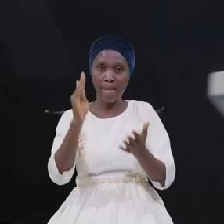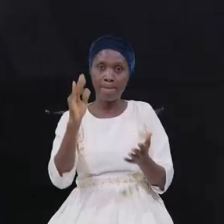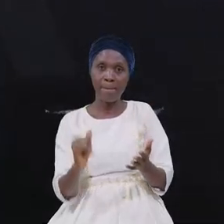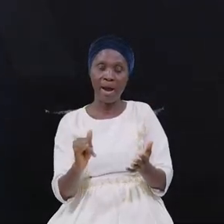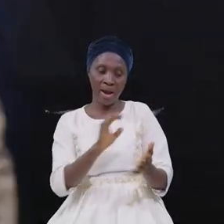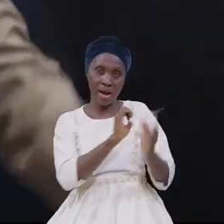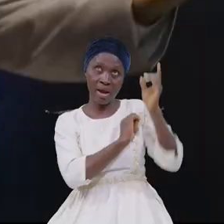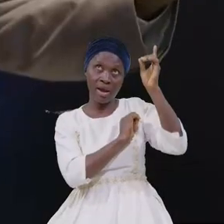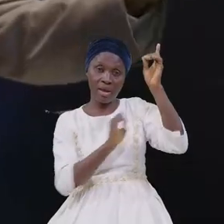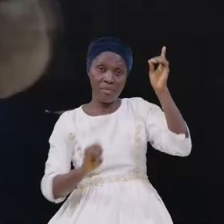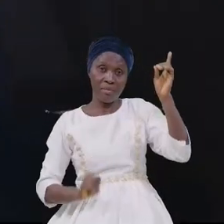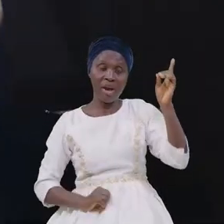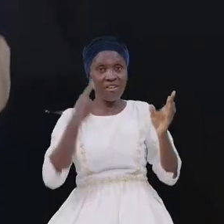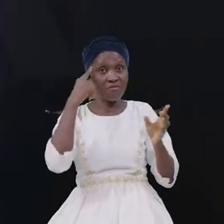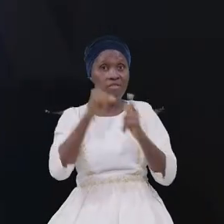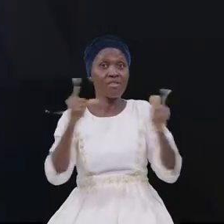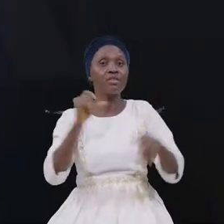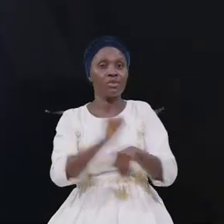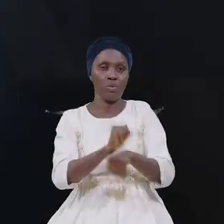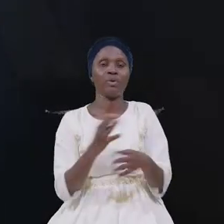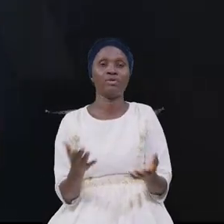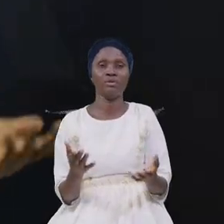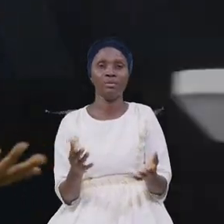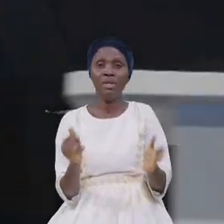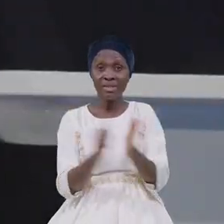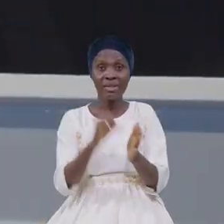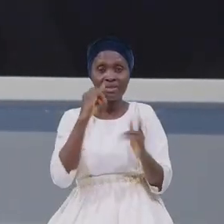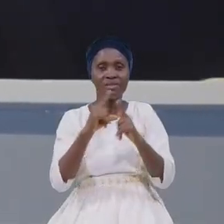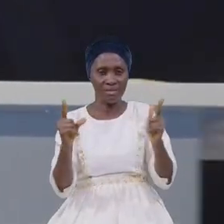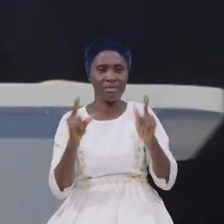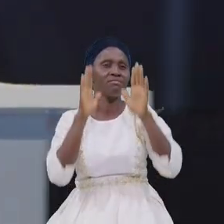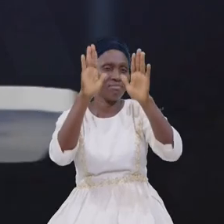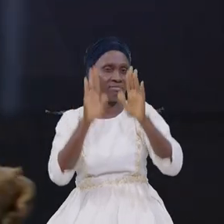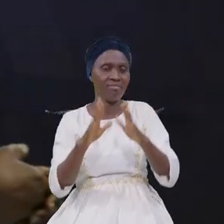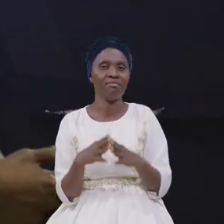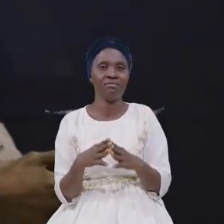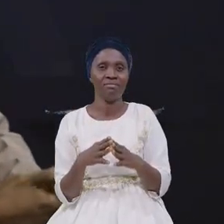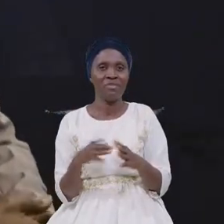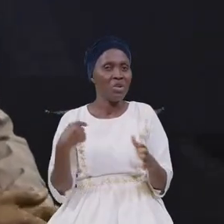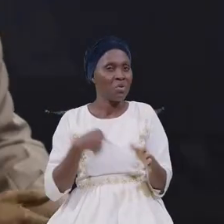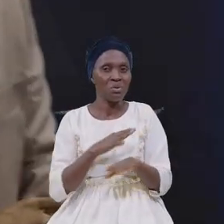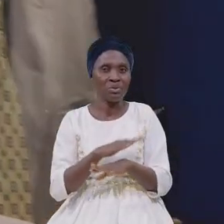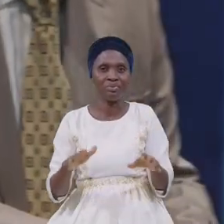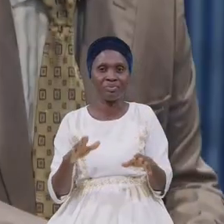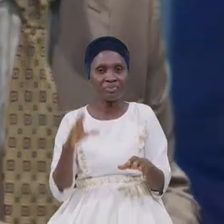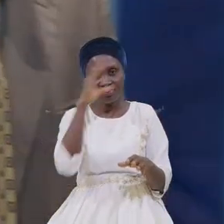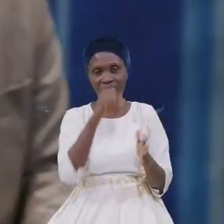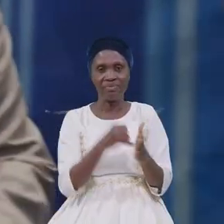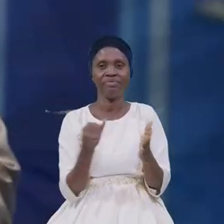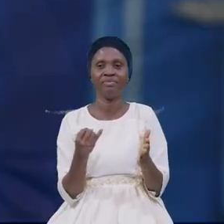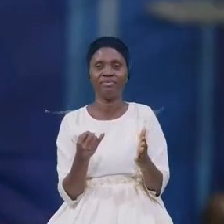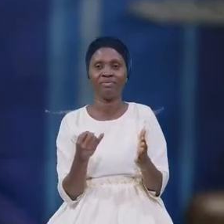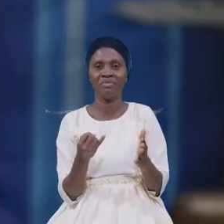pour les exploits. C'est ça, c'est la grâce, c'est la grâce. Et on ne rate pas ça. C'est pas quelque